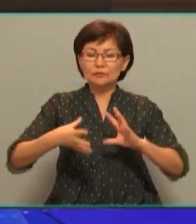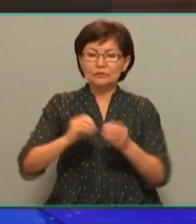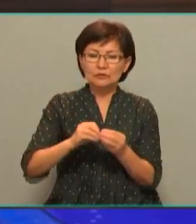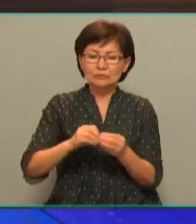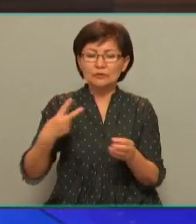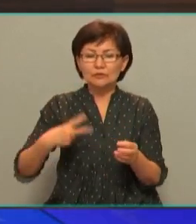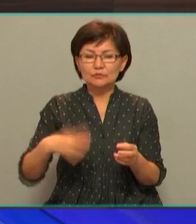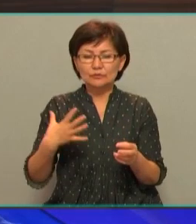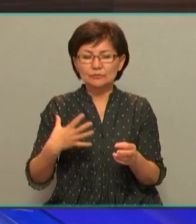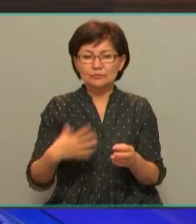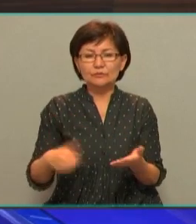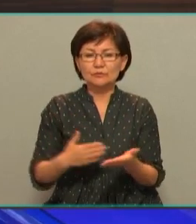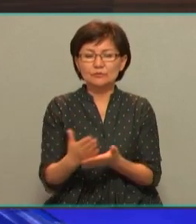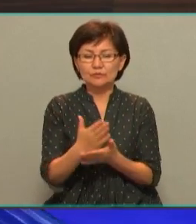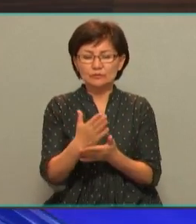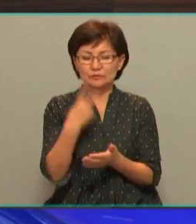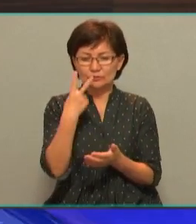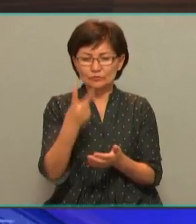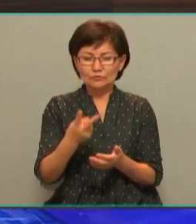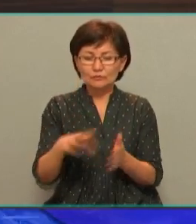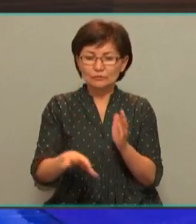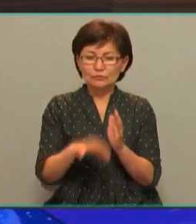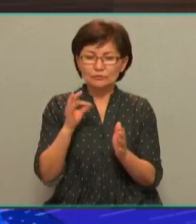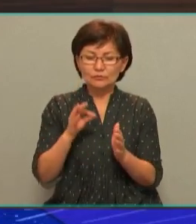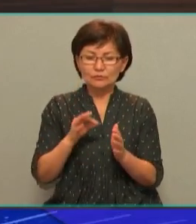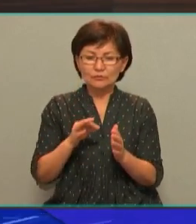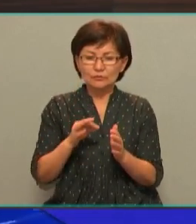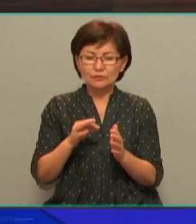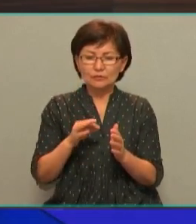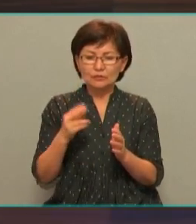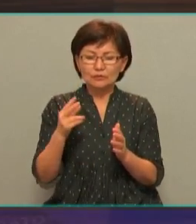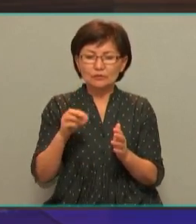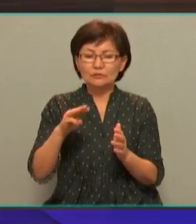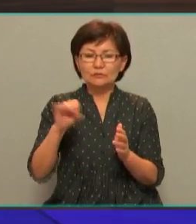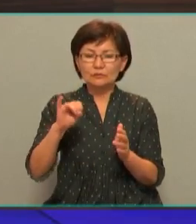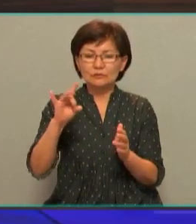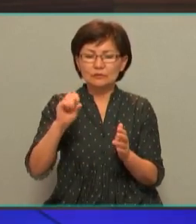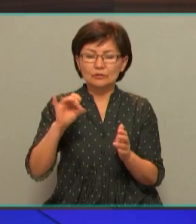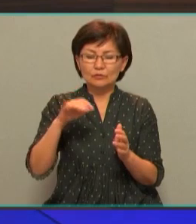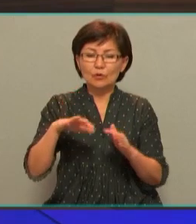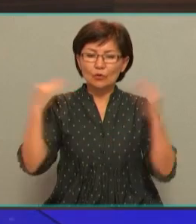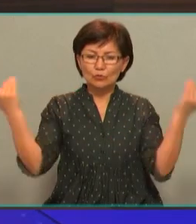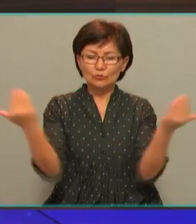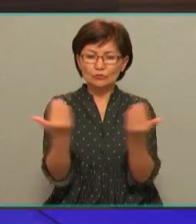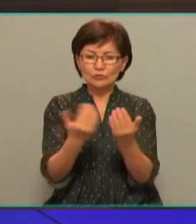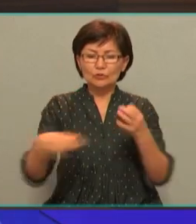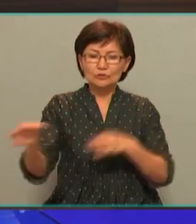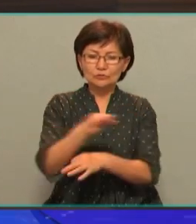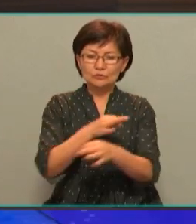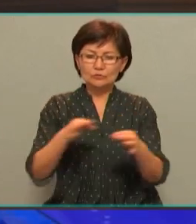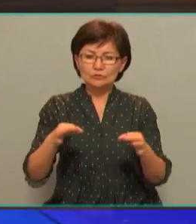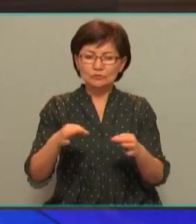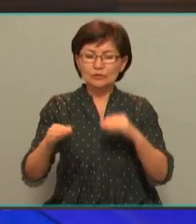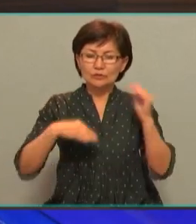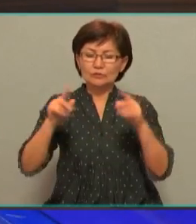25678 мемлекеттік қызмет көрсетілді. Оның ішінде тіреу және қоршау конструкцияларының инженерлік жүйелер мен